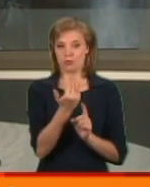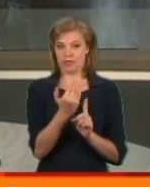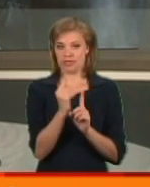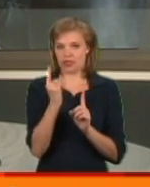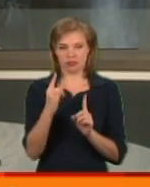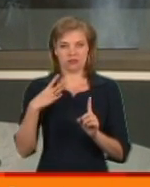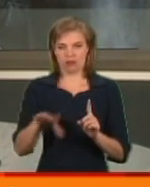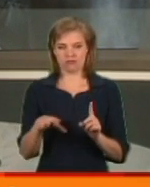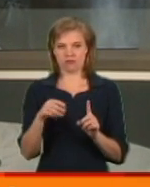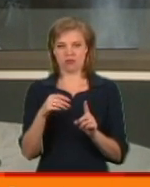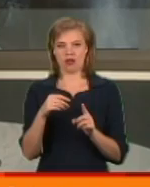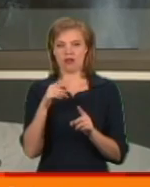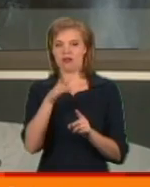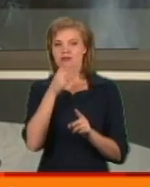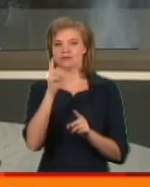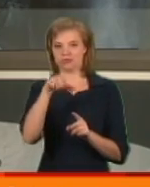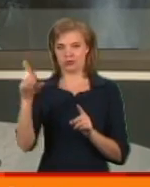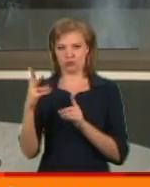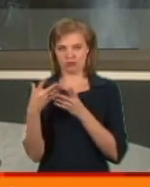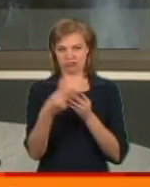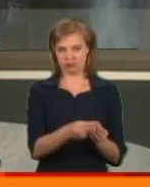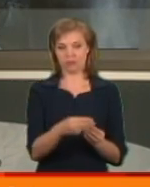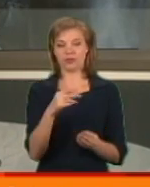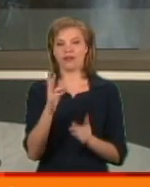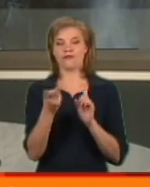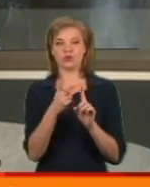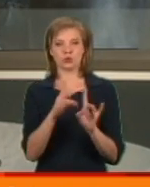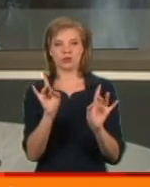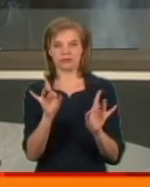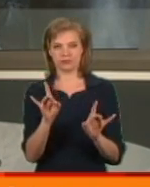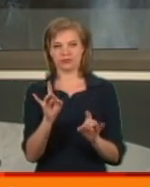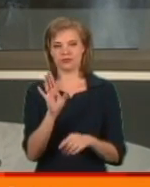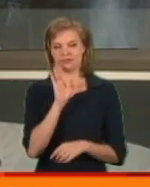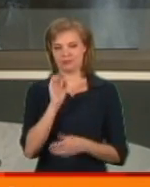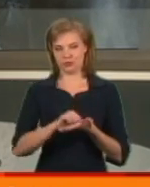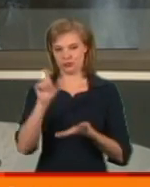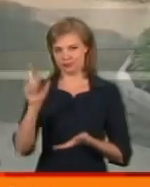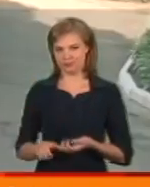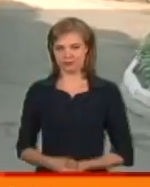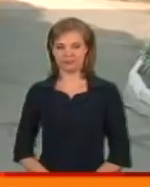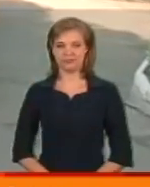дитина не стала об'єктом підліткової агресії у другій серії циклу Оксани Віленти.